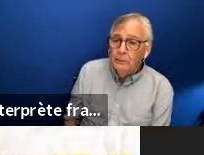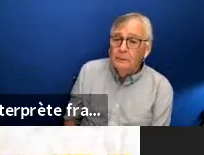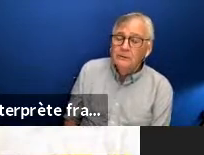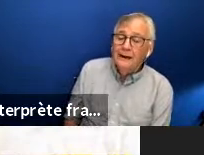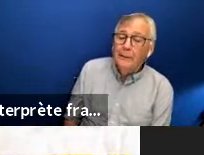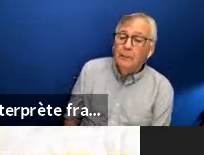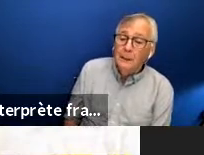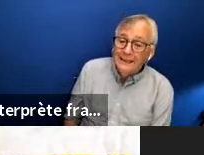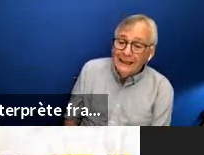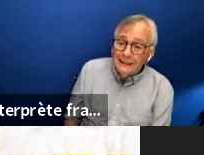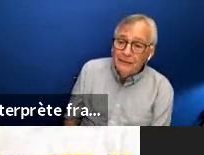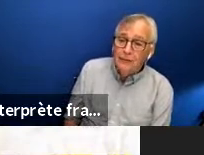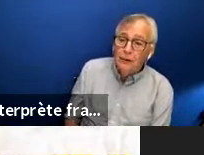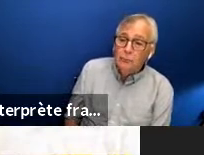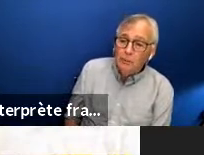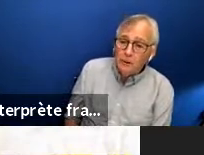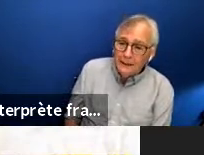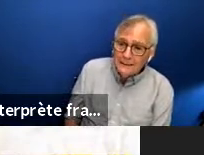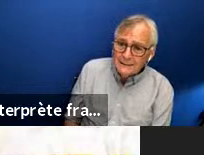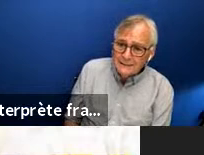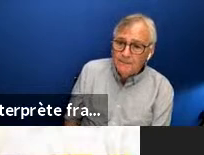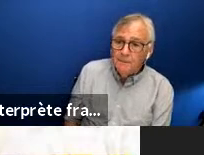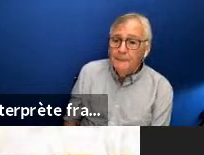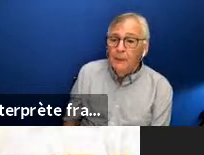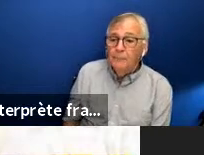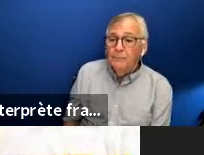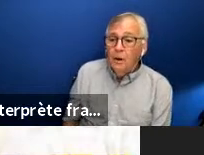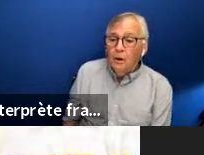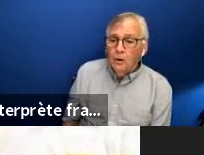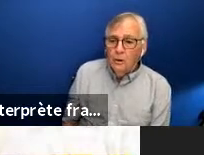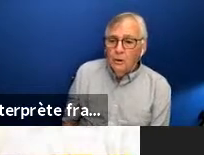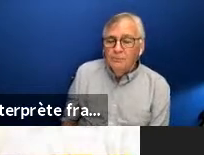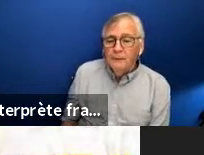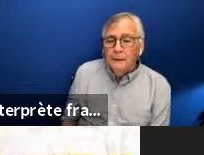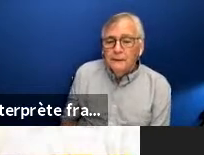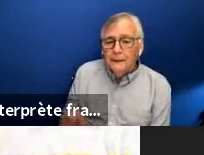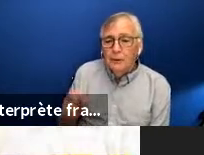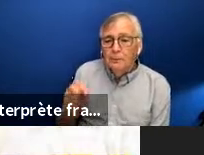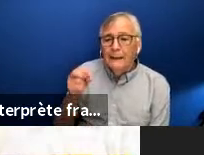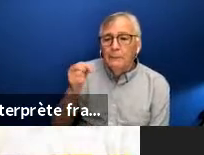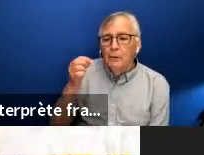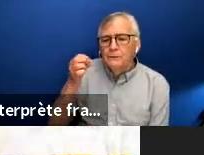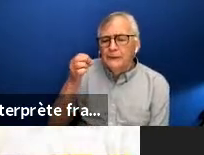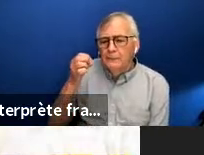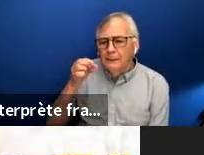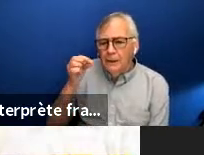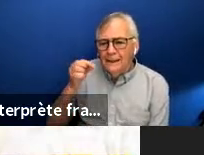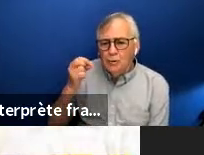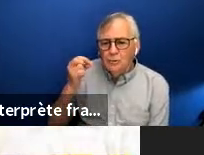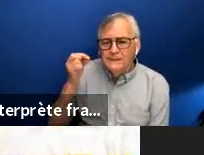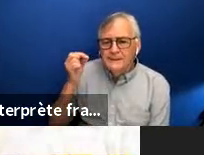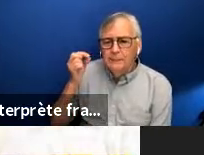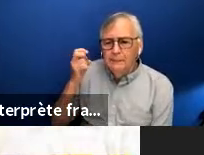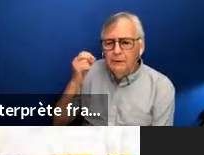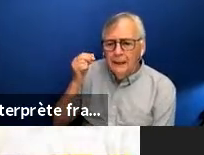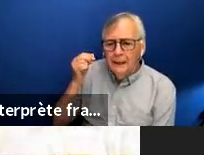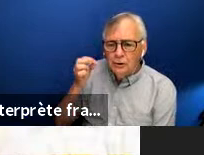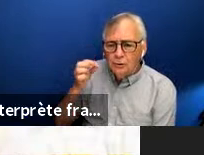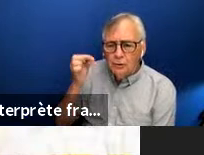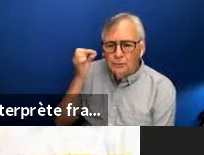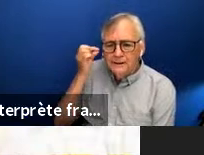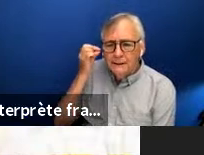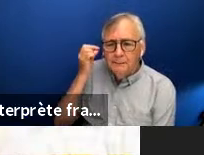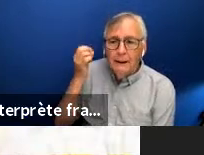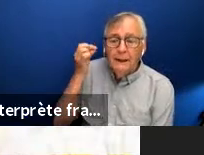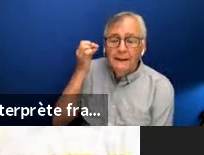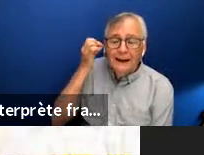variétés, différents modèles et formes de prothèses. Il y en a même, ça dépend de la surdité puis de la sorte